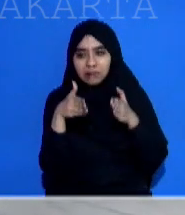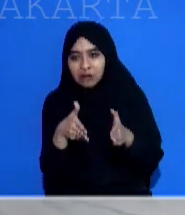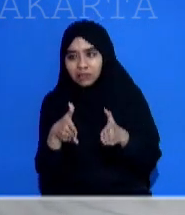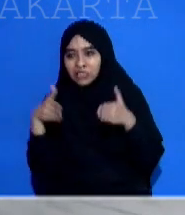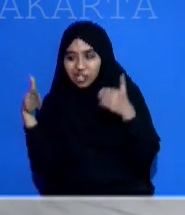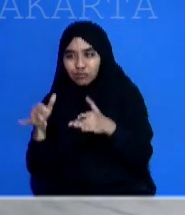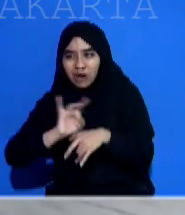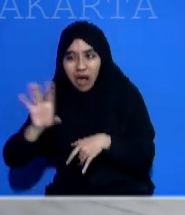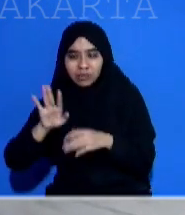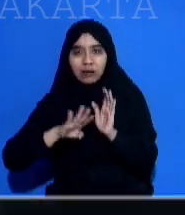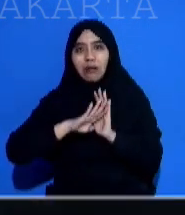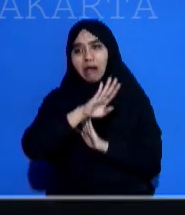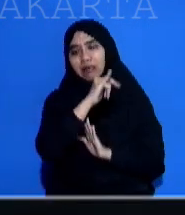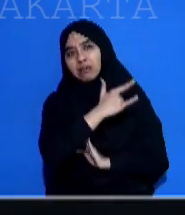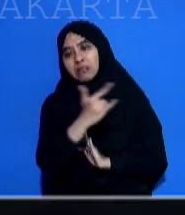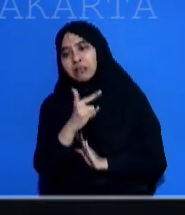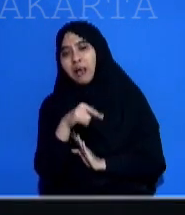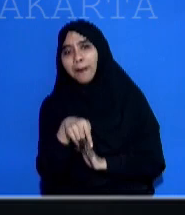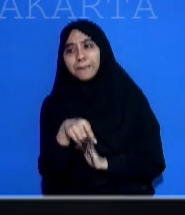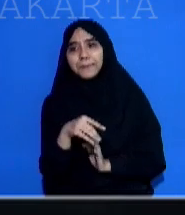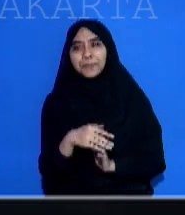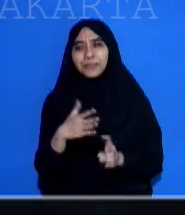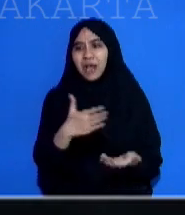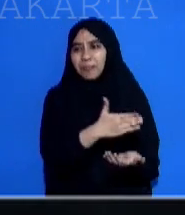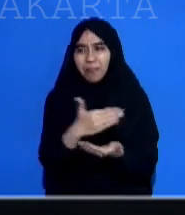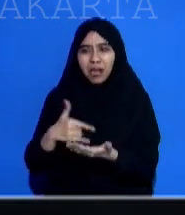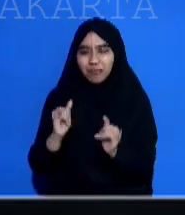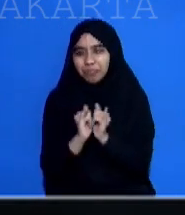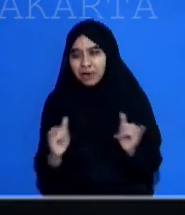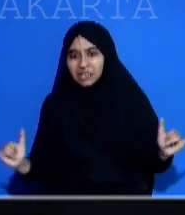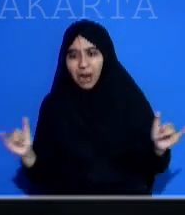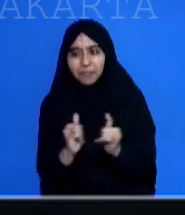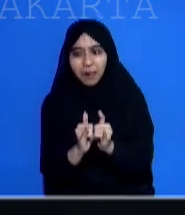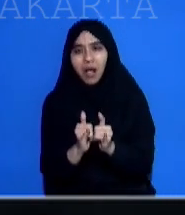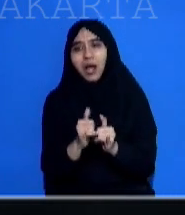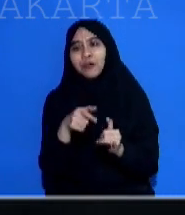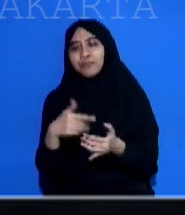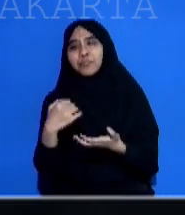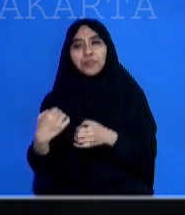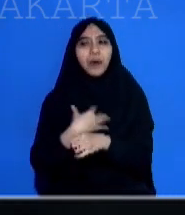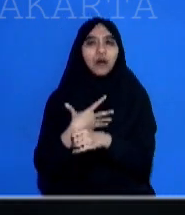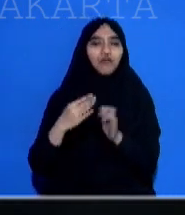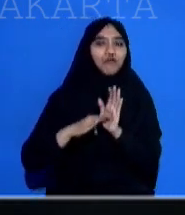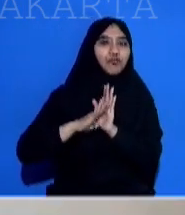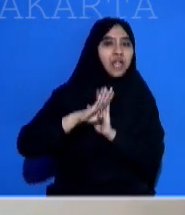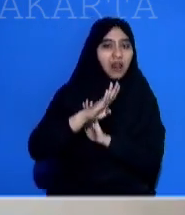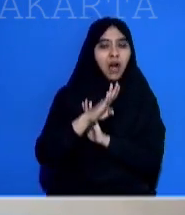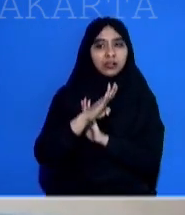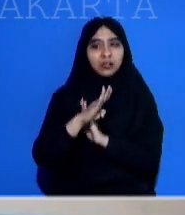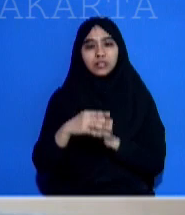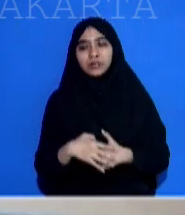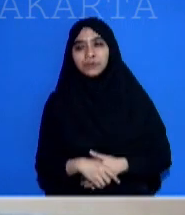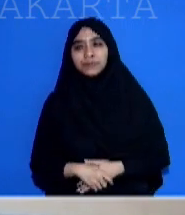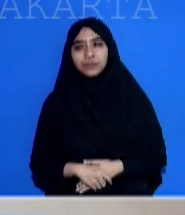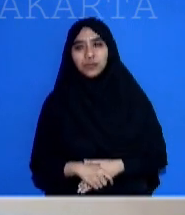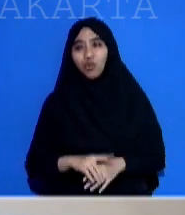mengalami peningkatan panen raya yang hampir serempak memberi andil yang cukup tinggi pada penurunan inflasi terutama panen raya